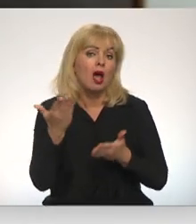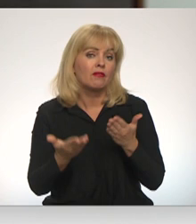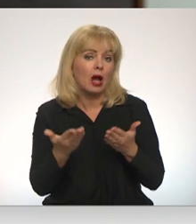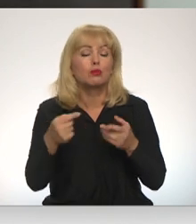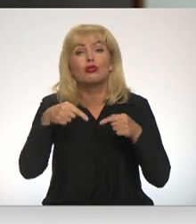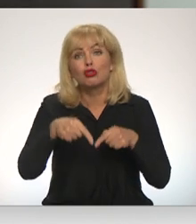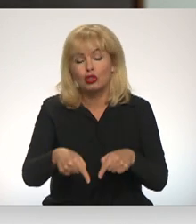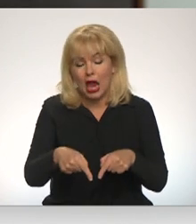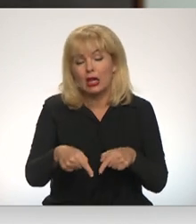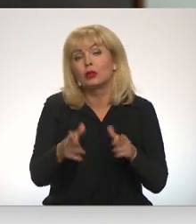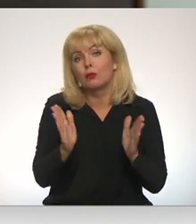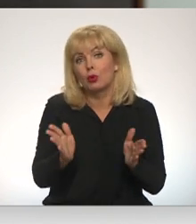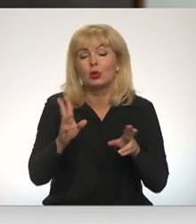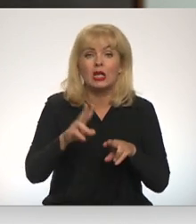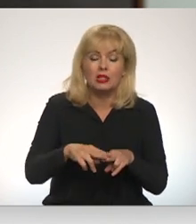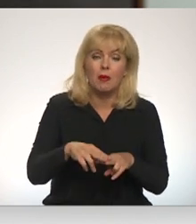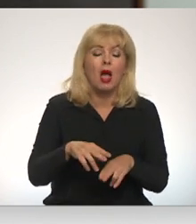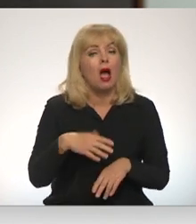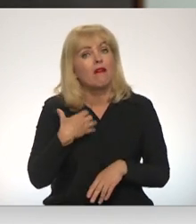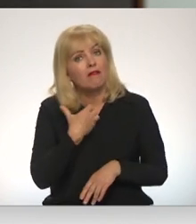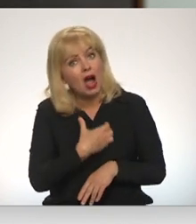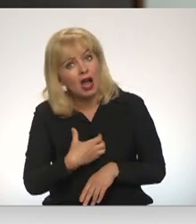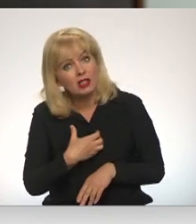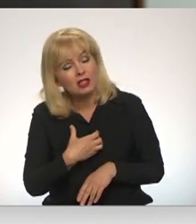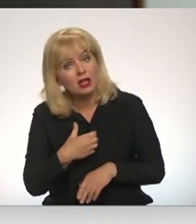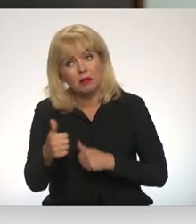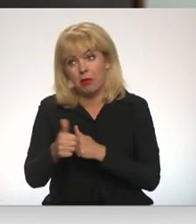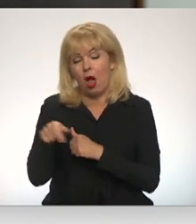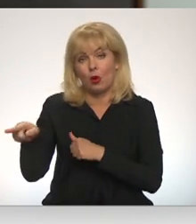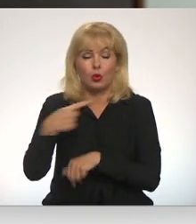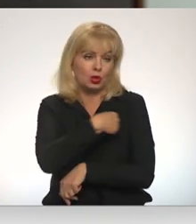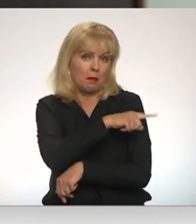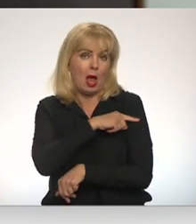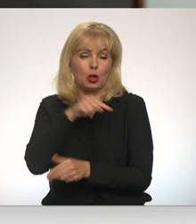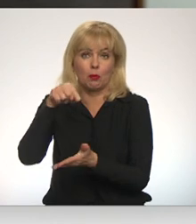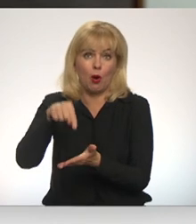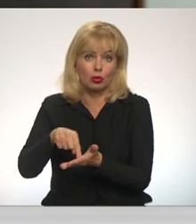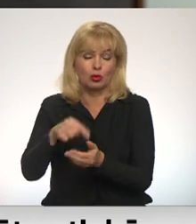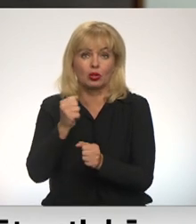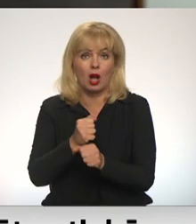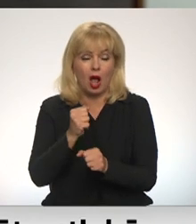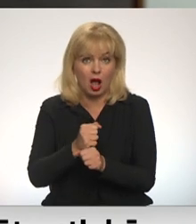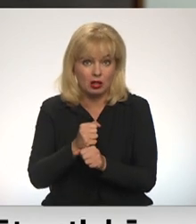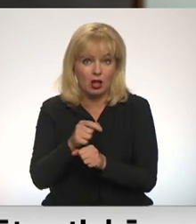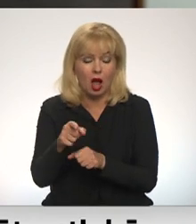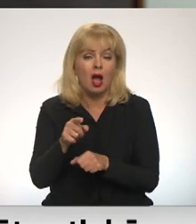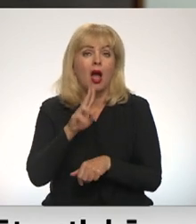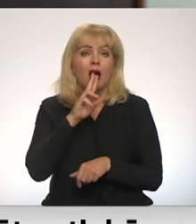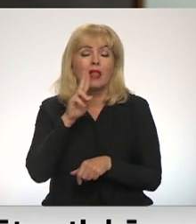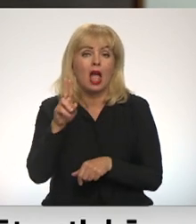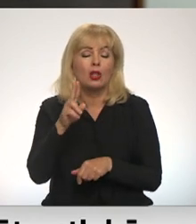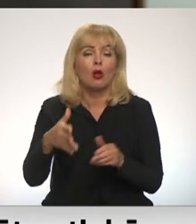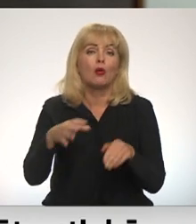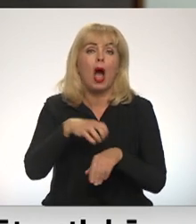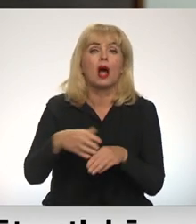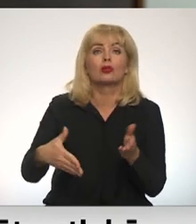bet praktiski vai ir vajadzība, tepat blakus ir medpunkts, kur strādā cauru nedēļu ārsta palīgs un ārsts